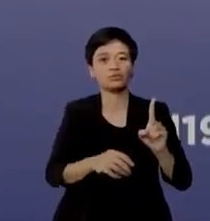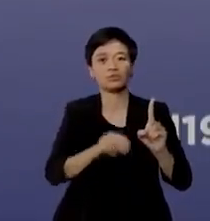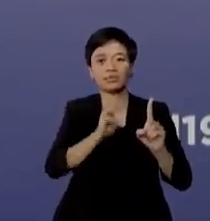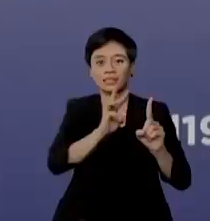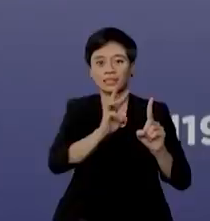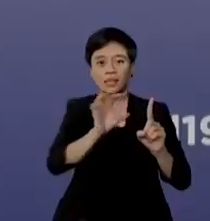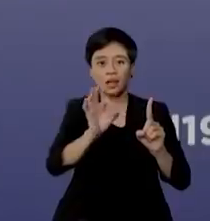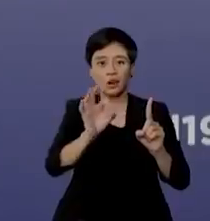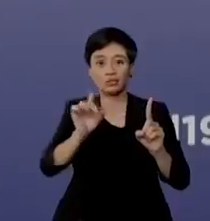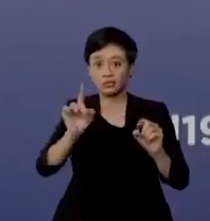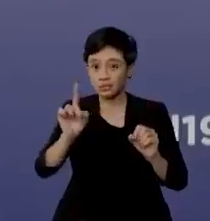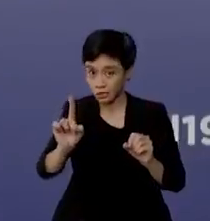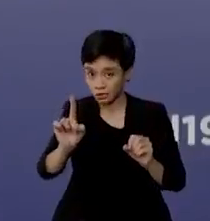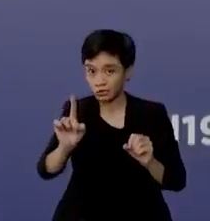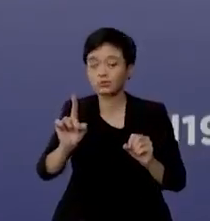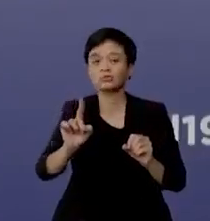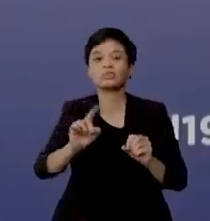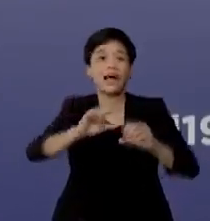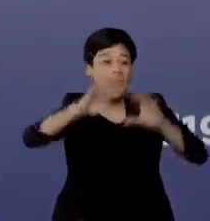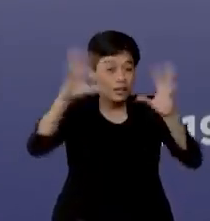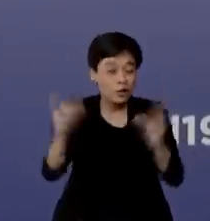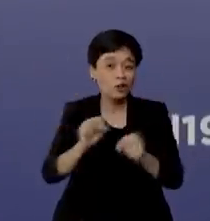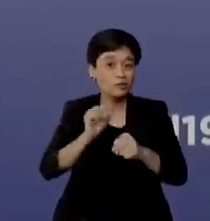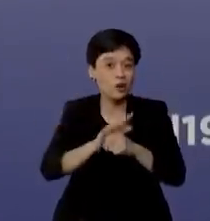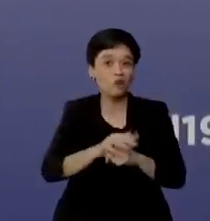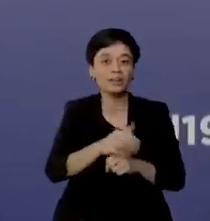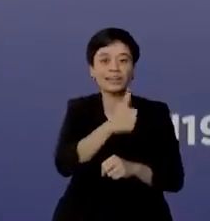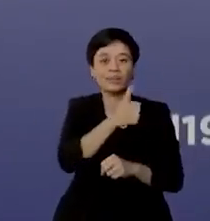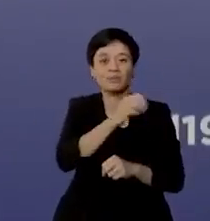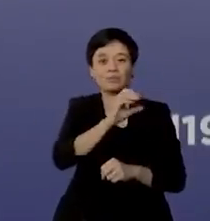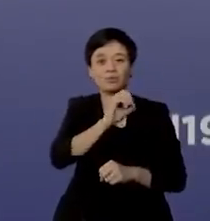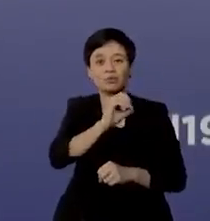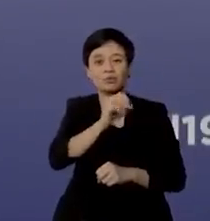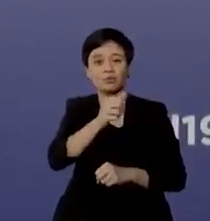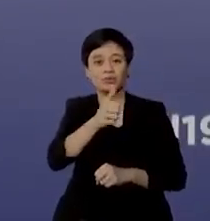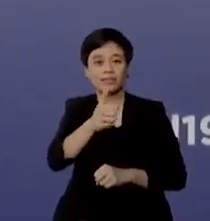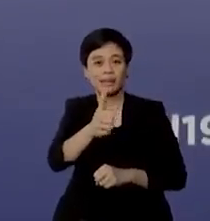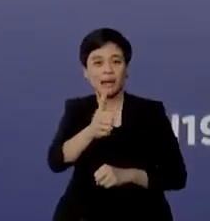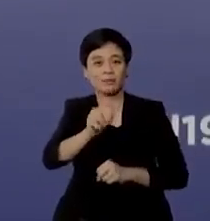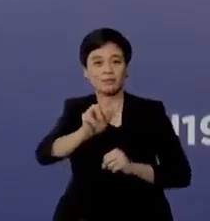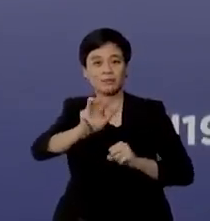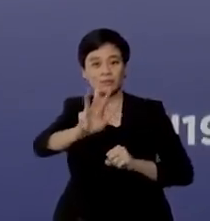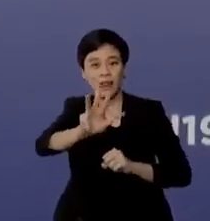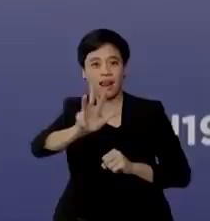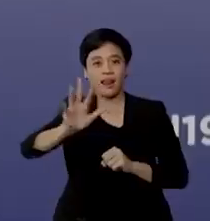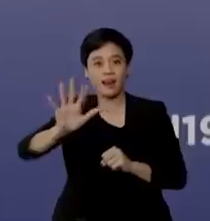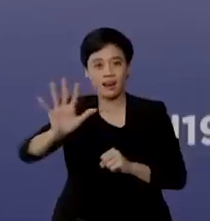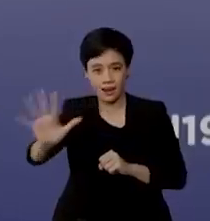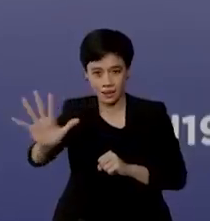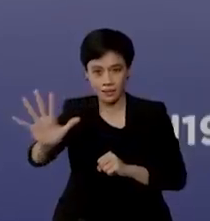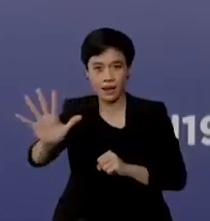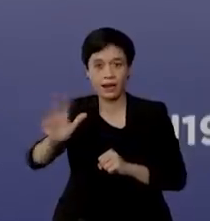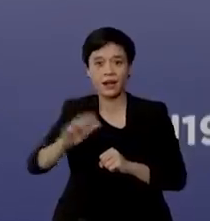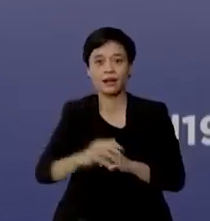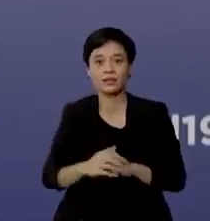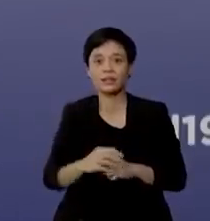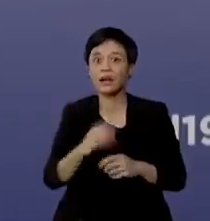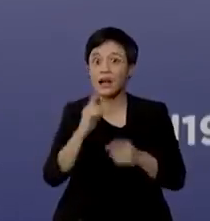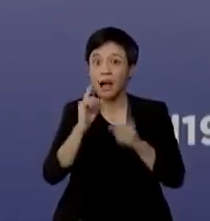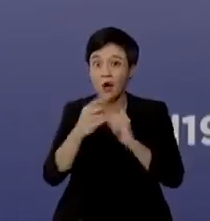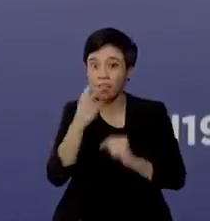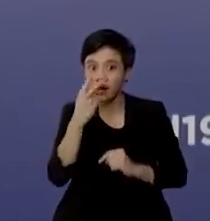1301 orang sehingga totalnya menjadi 60694 orang kalau kita perhatikan